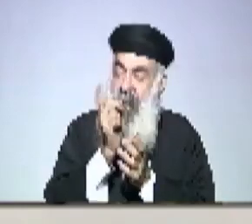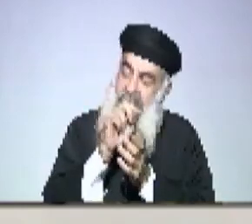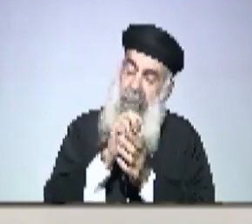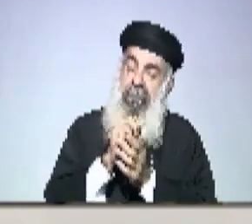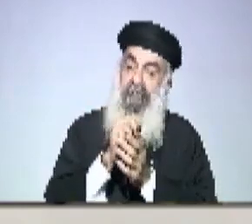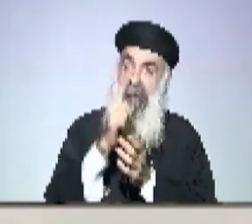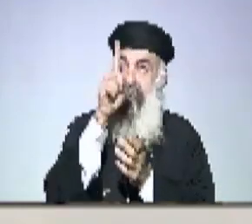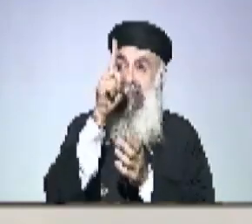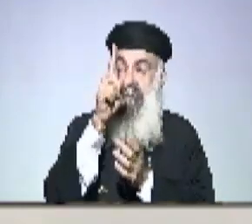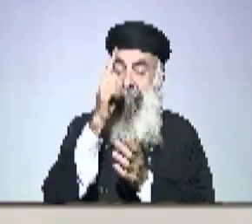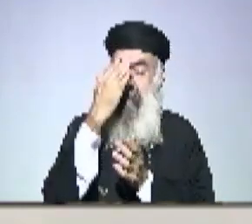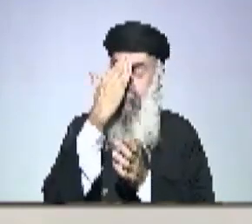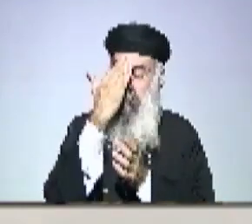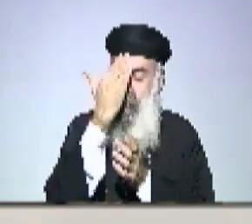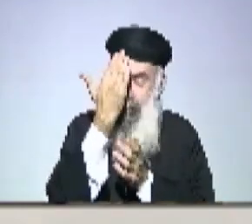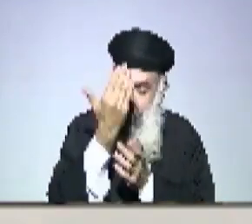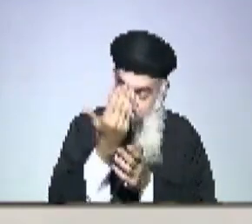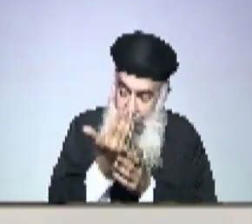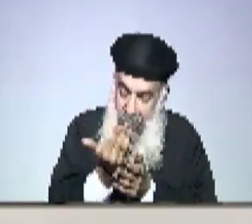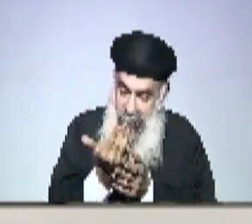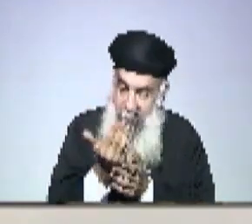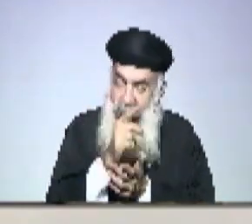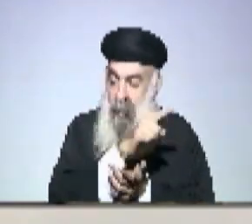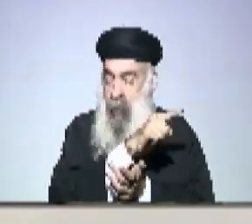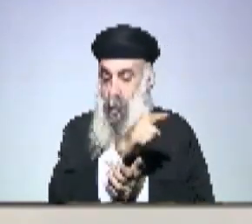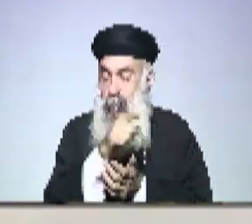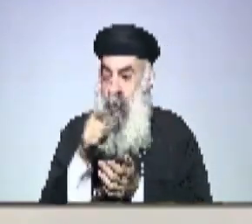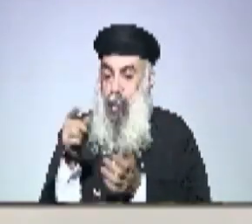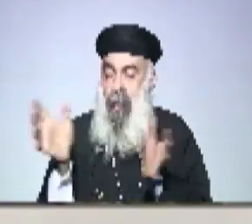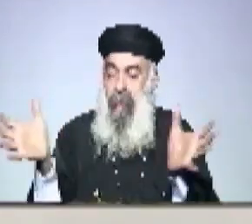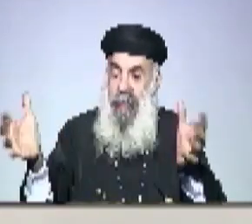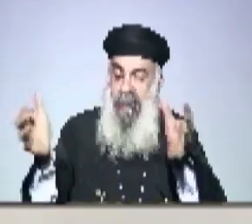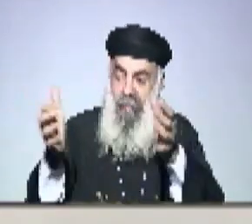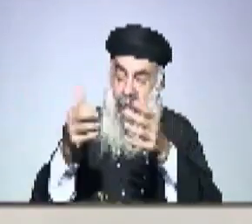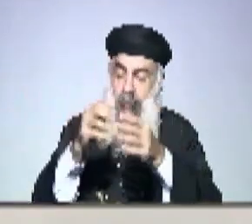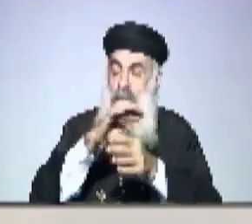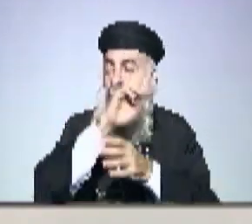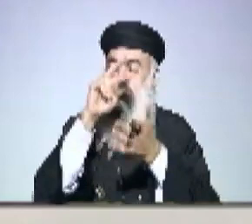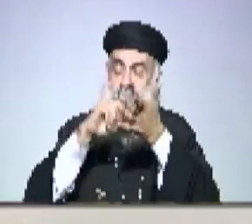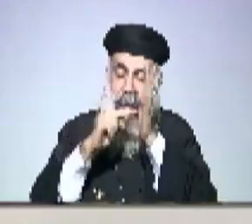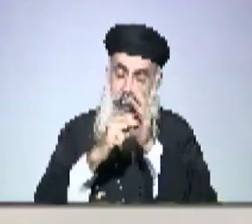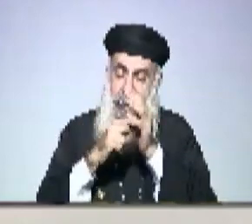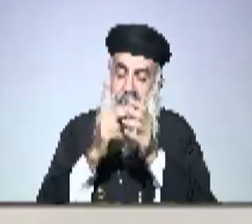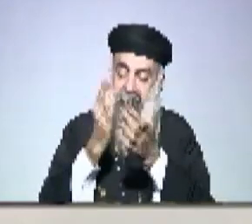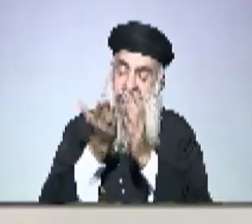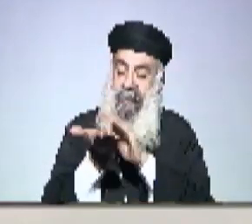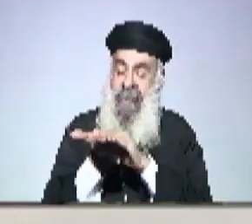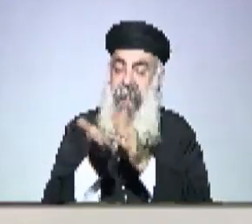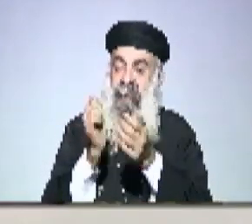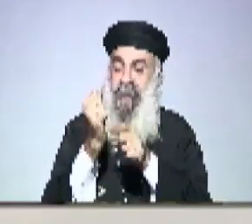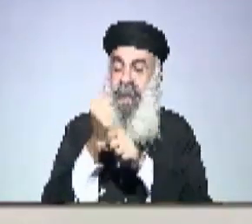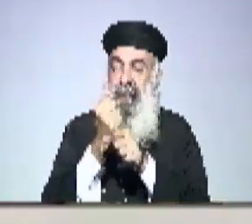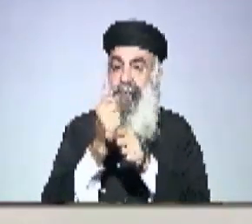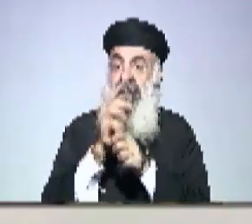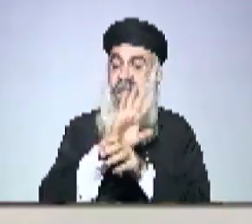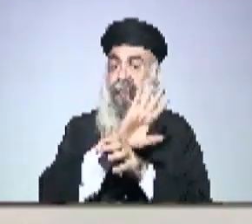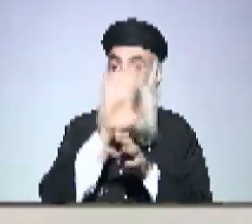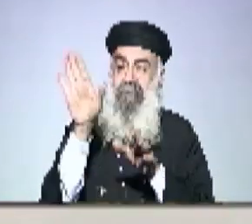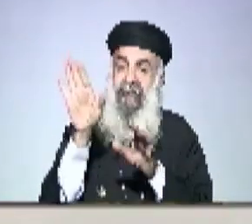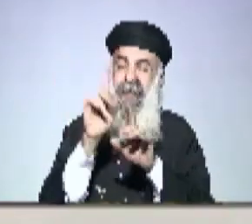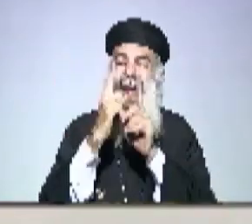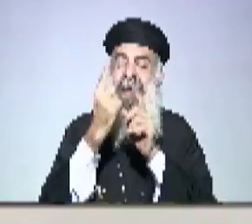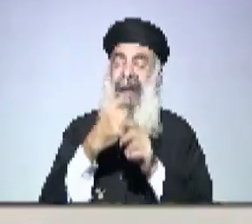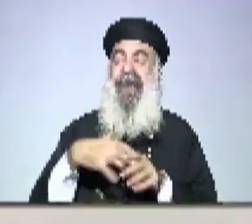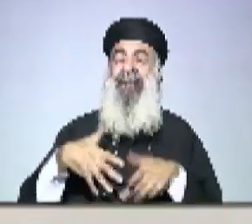الهك يباركك في كل محصولك وفي كل عمل يديك فلا تكون الا